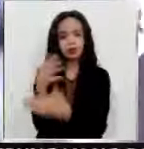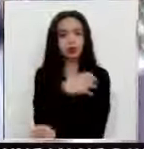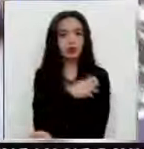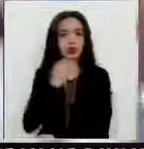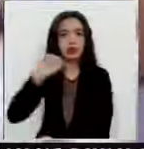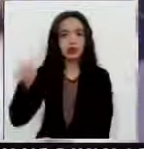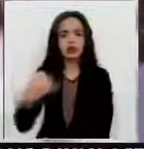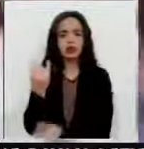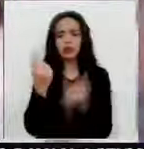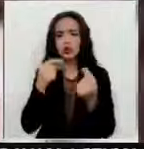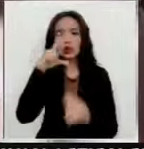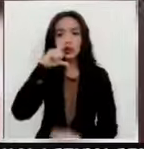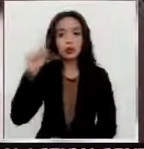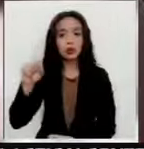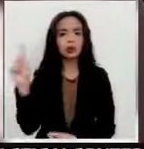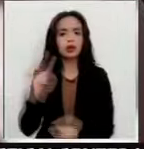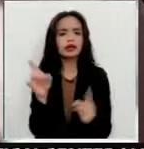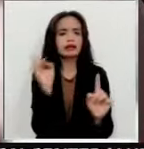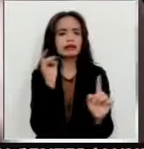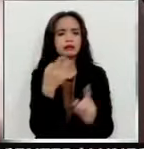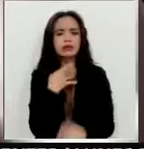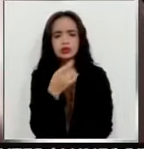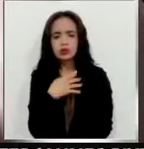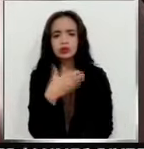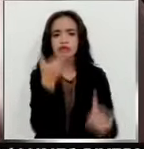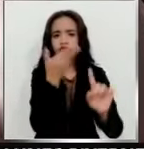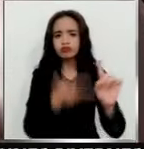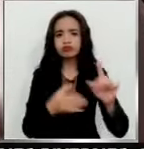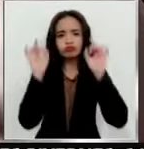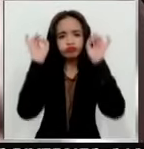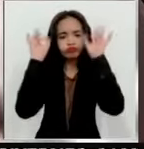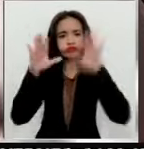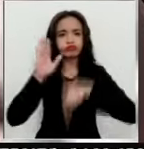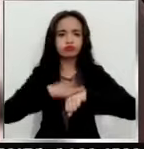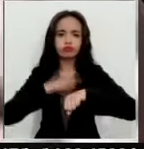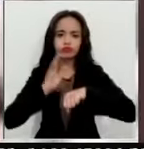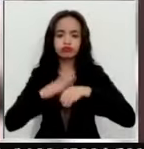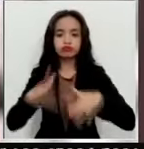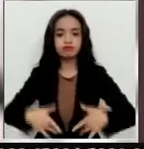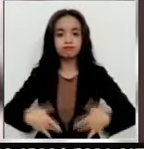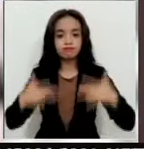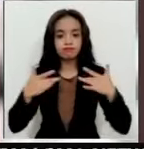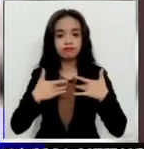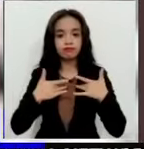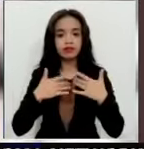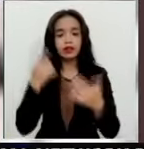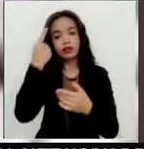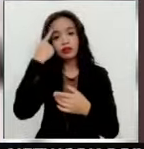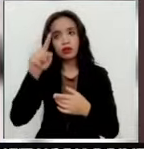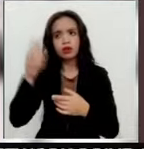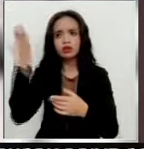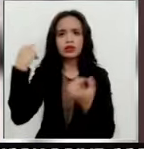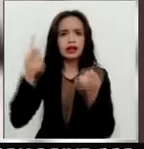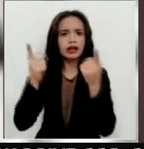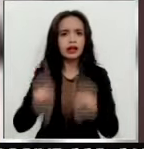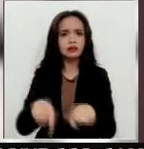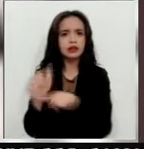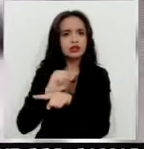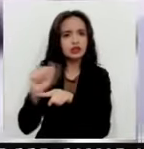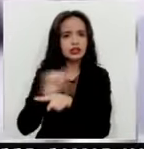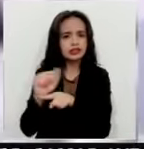ang umano'y pambabastos at pagbabanta sa kanya ni Sagara sa mandatory training para sa mga SK kagawad noong November 30.